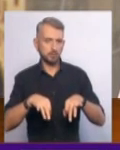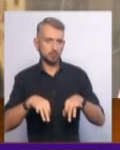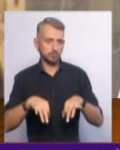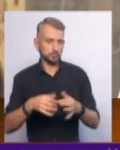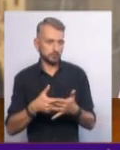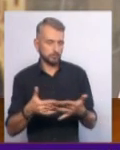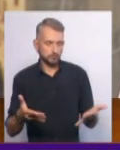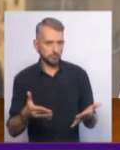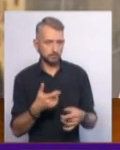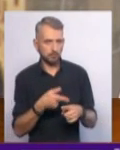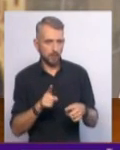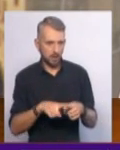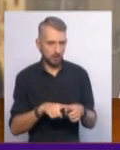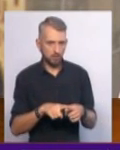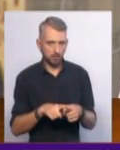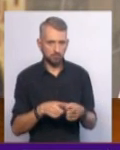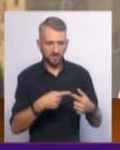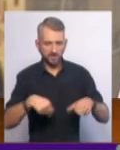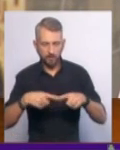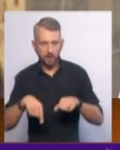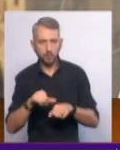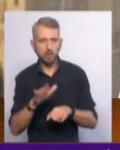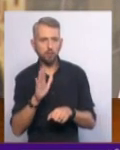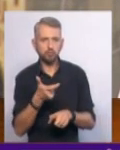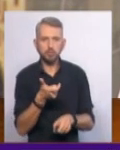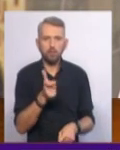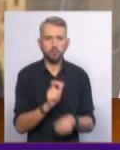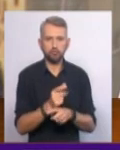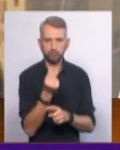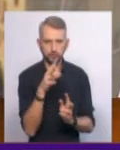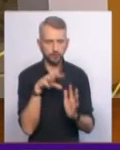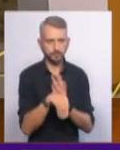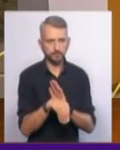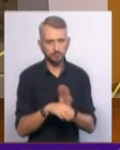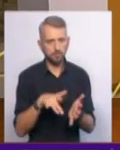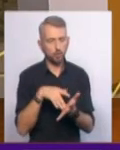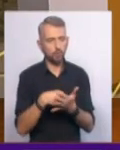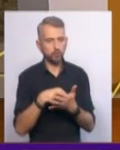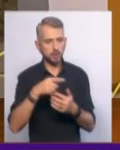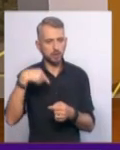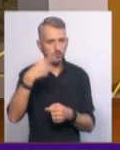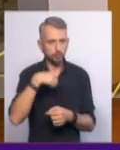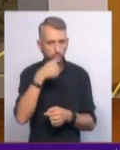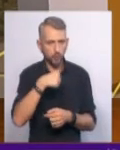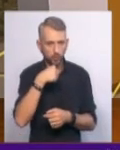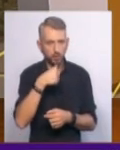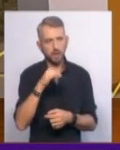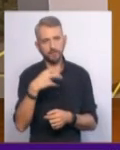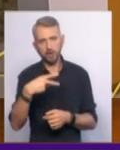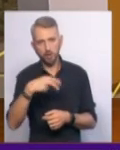інфраструктура. Оце сфери, в які найбільше будуть капіталоємні вклади міського бюджету наступного і в 2020